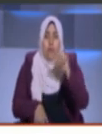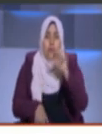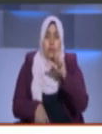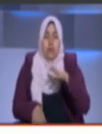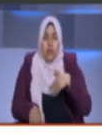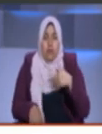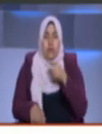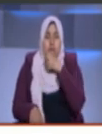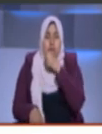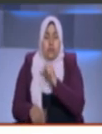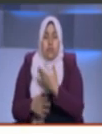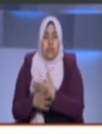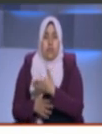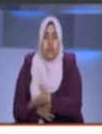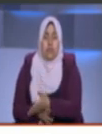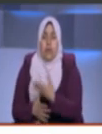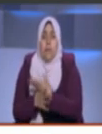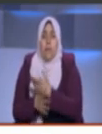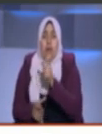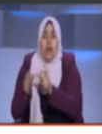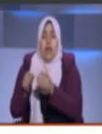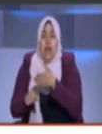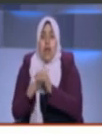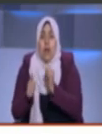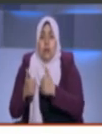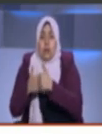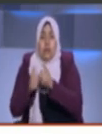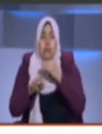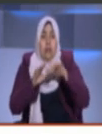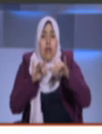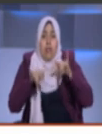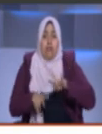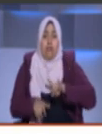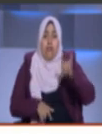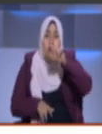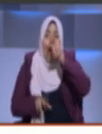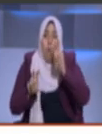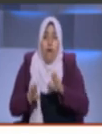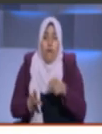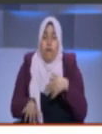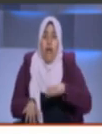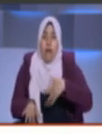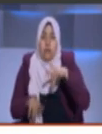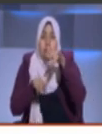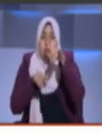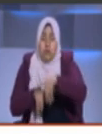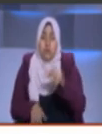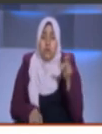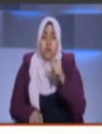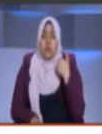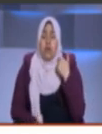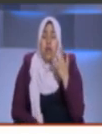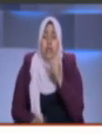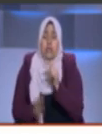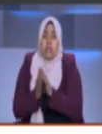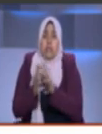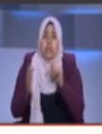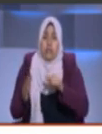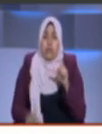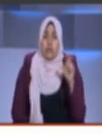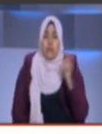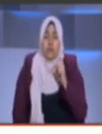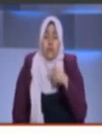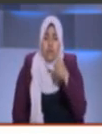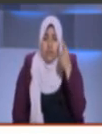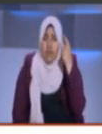للمسلمين، وهذه المقابر التي هي متواجده هنا في فرنسا لا تكفي الاعداد الهائله للمسلمين، وانت